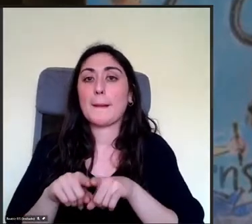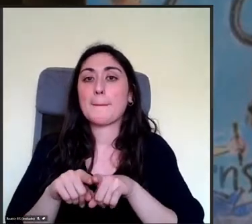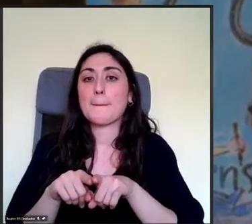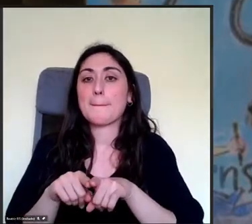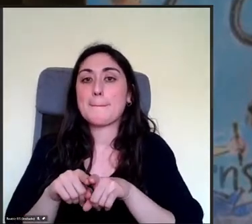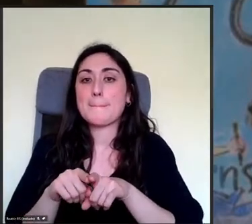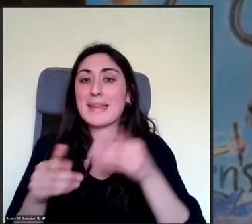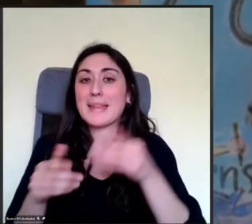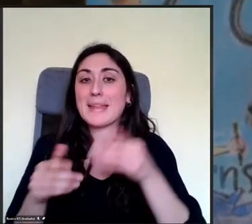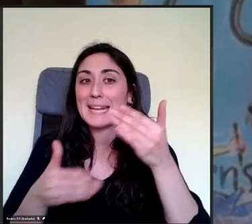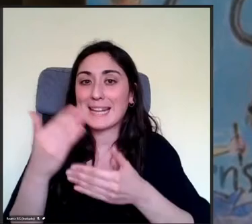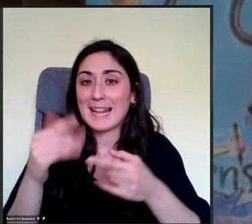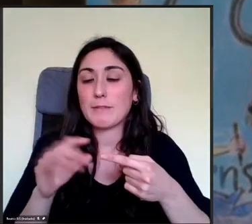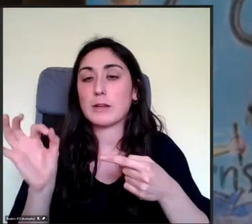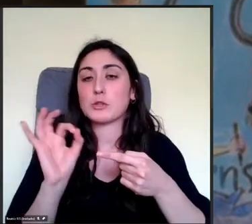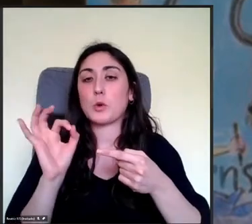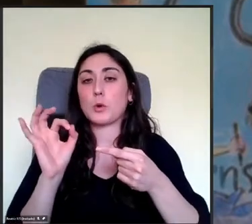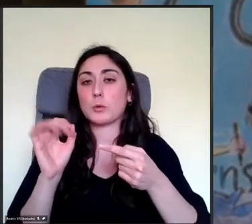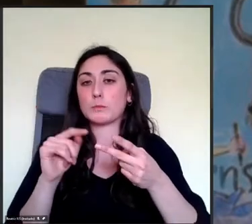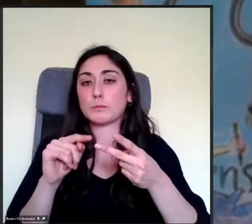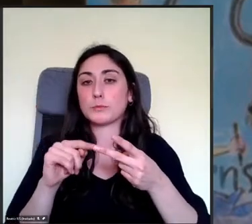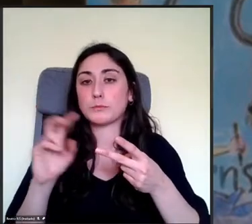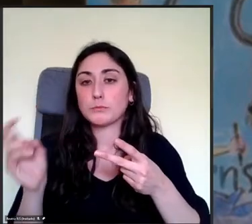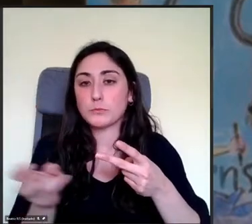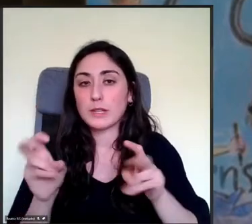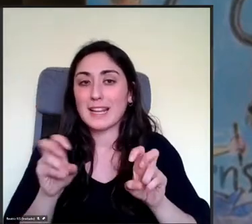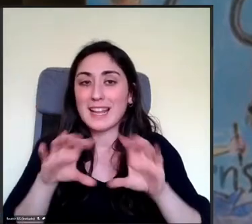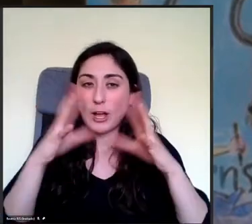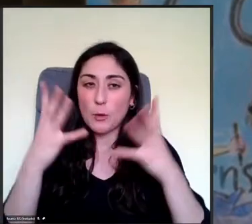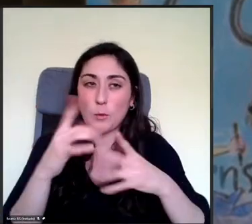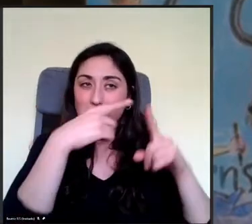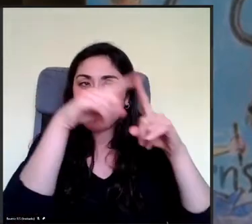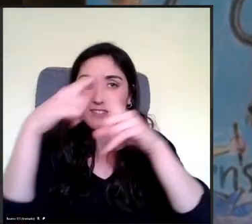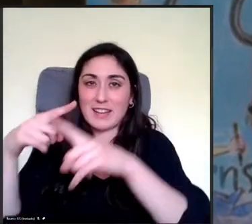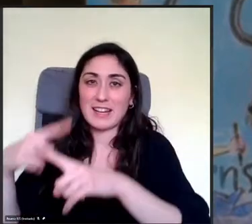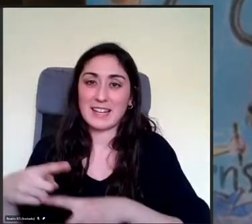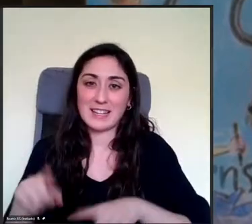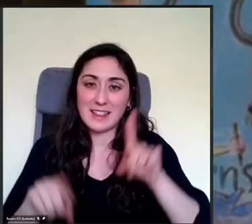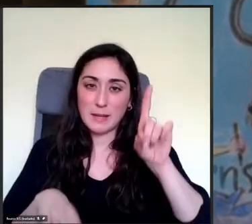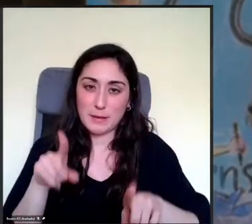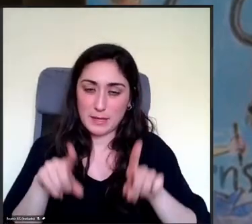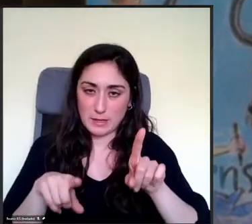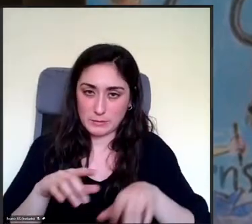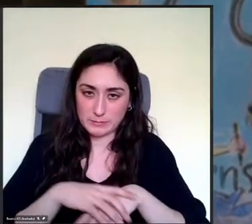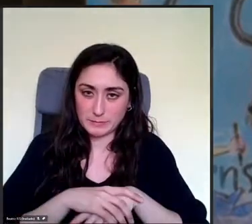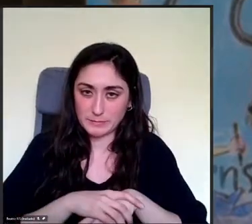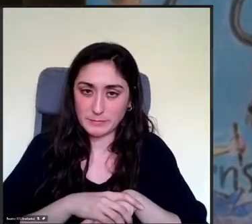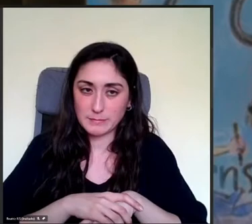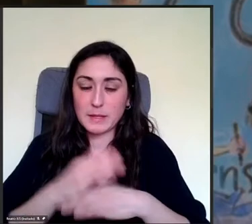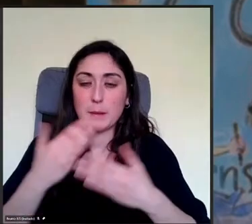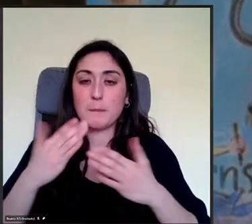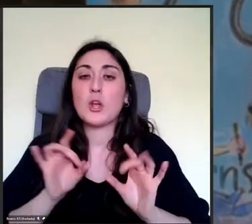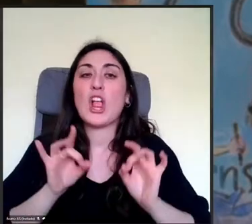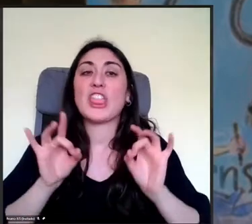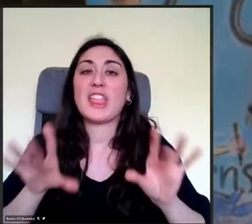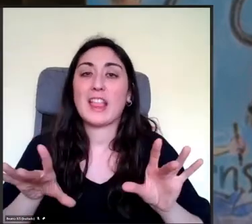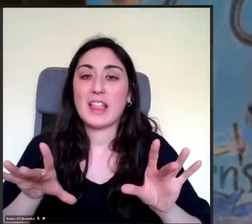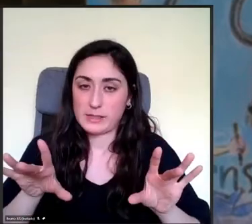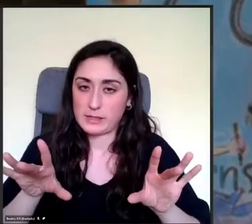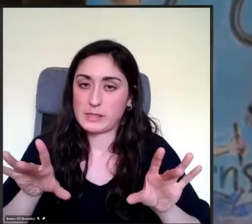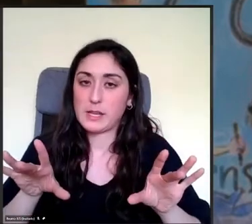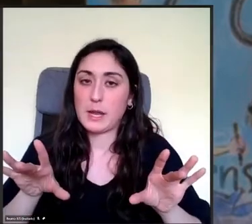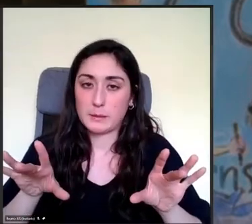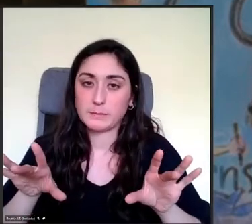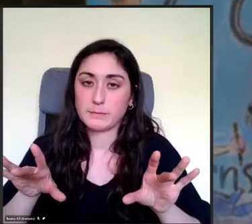es desenvolupen a zones del món, en zones de desenvolupament. Però la tendència i moltes vegades els ítems